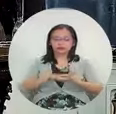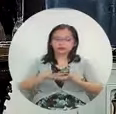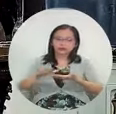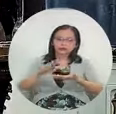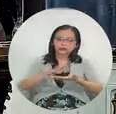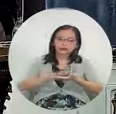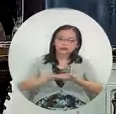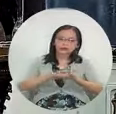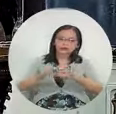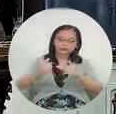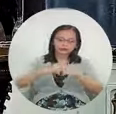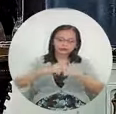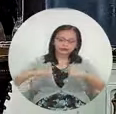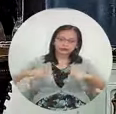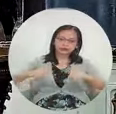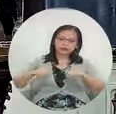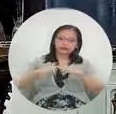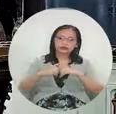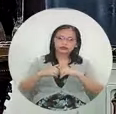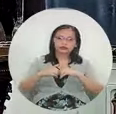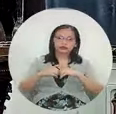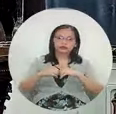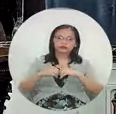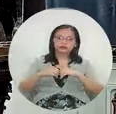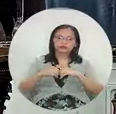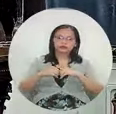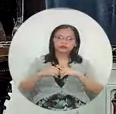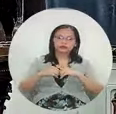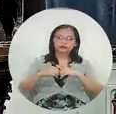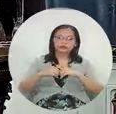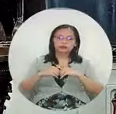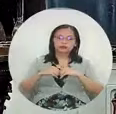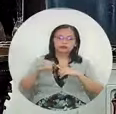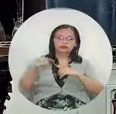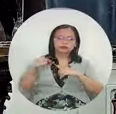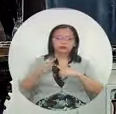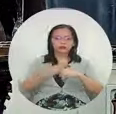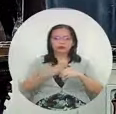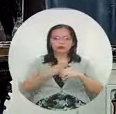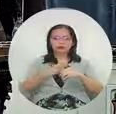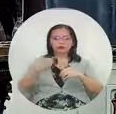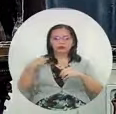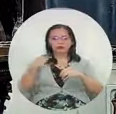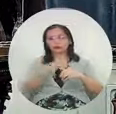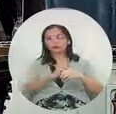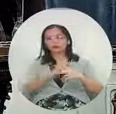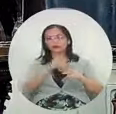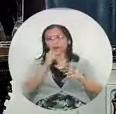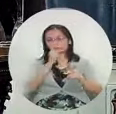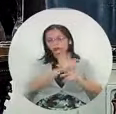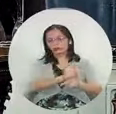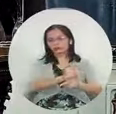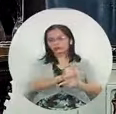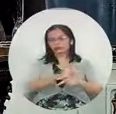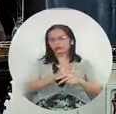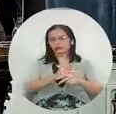Sanctification, set apart. We are protected. Verse number